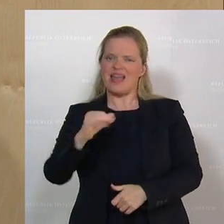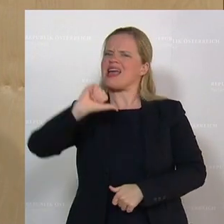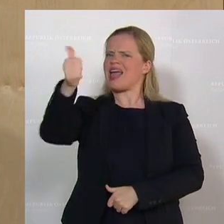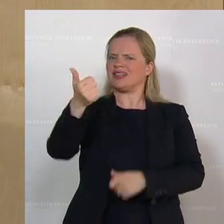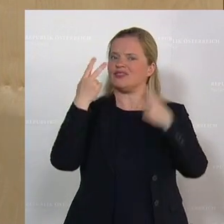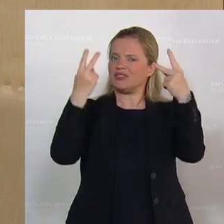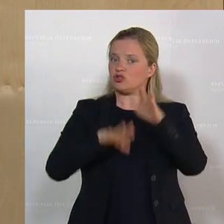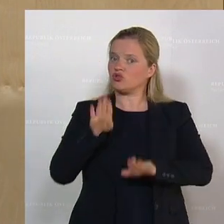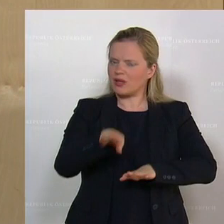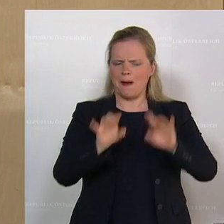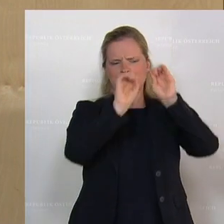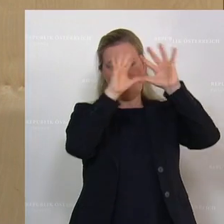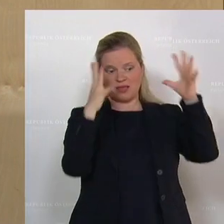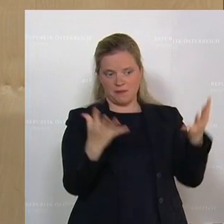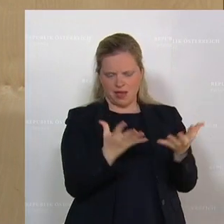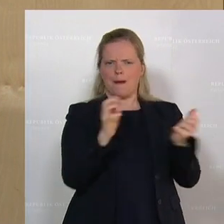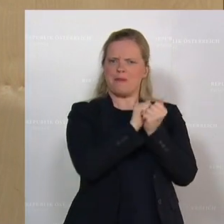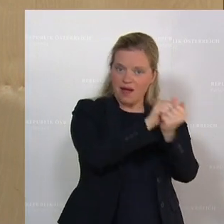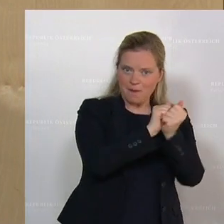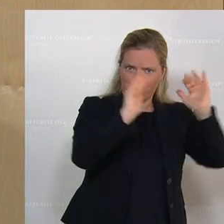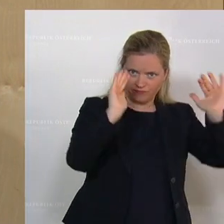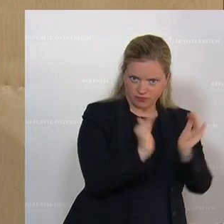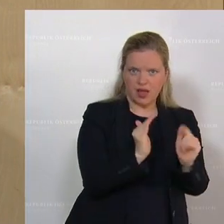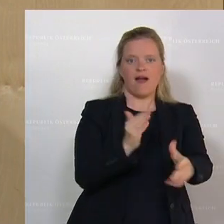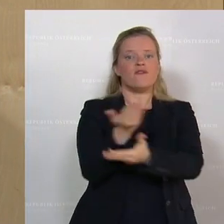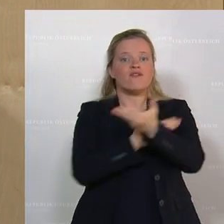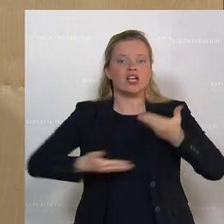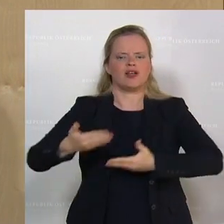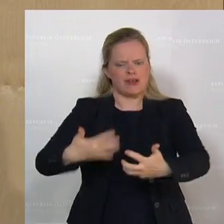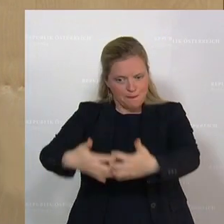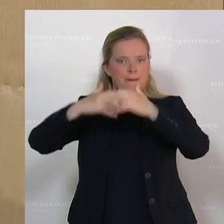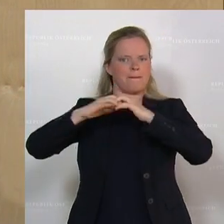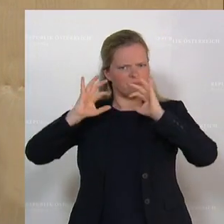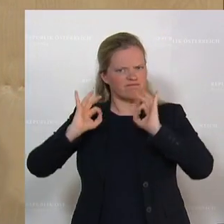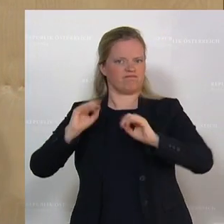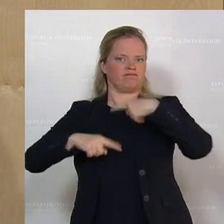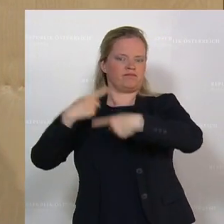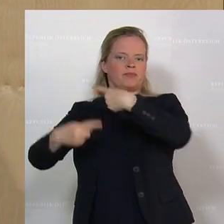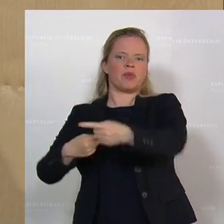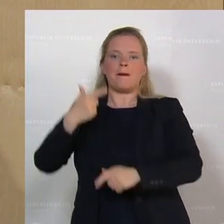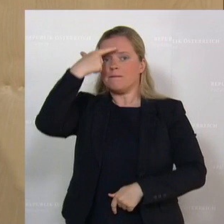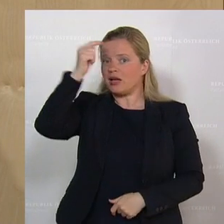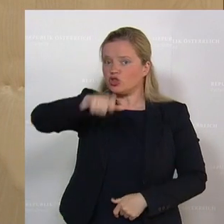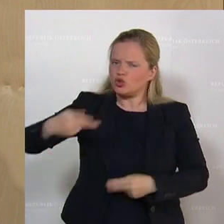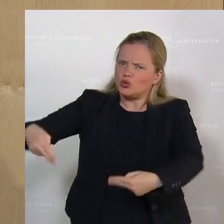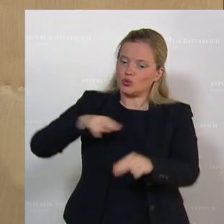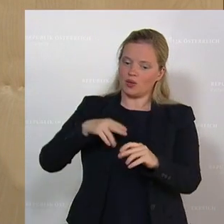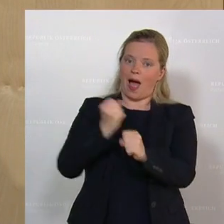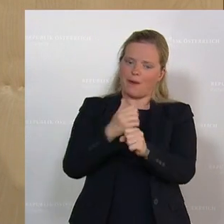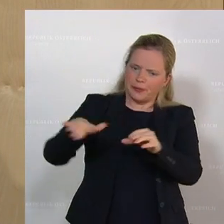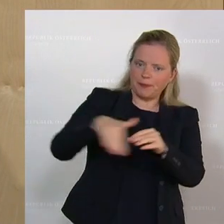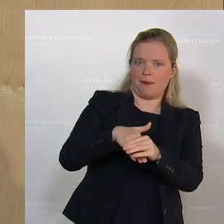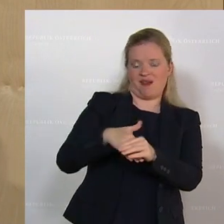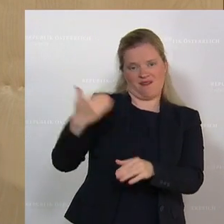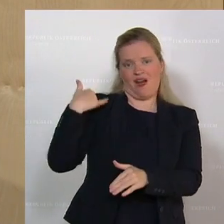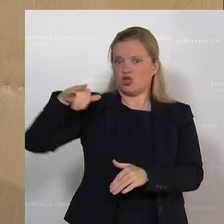zu bekämpfen, das wirtschaftliche Comeback zustande zu bringen und die Menschen wieder in Beschäftigung zu bringen, die ihren Job verloren